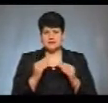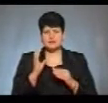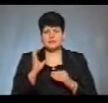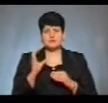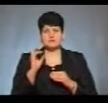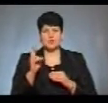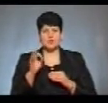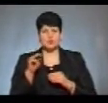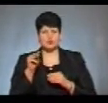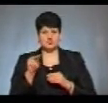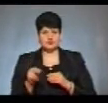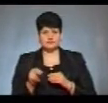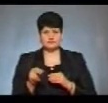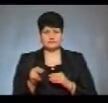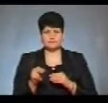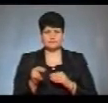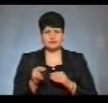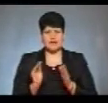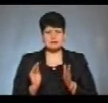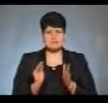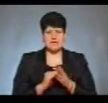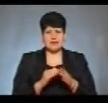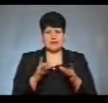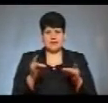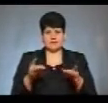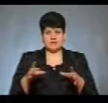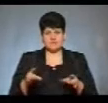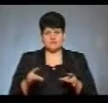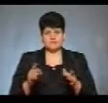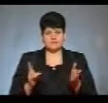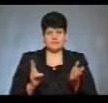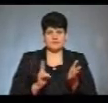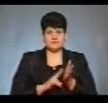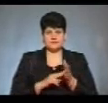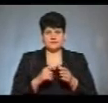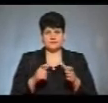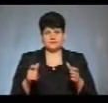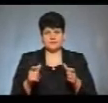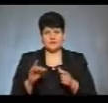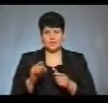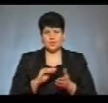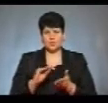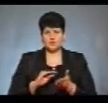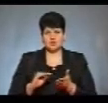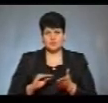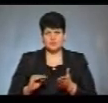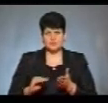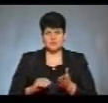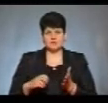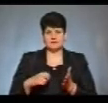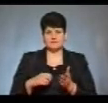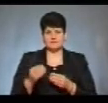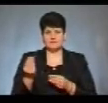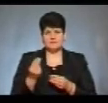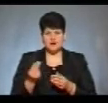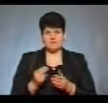заклеювання вже бюлетнів для сьогодні, потім ручки. Штемпельна краска,